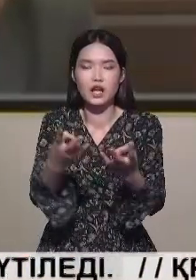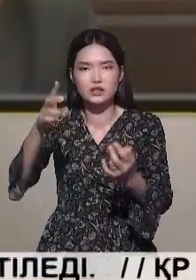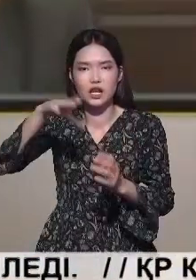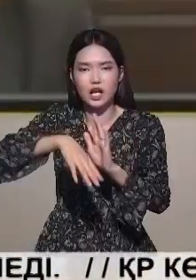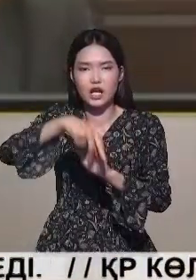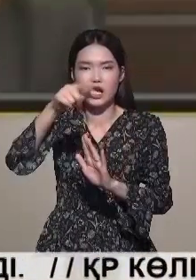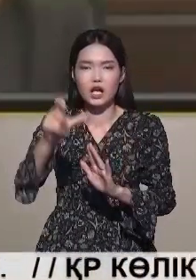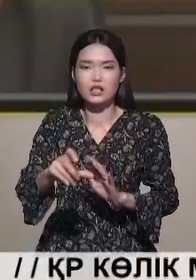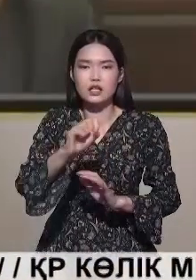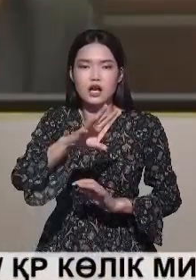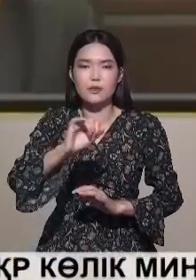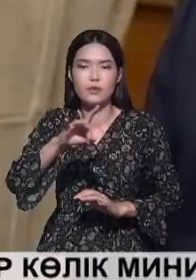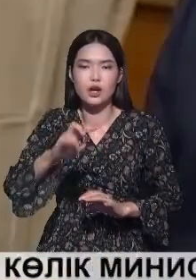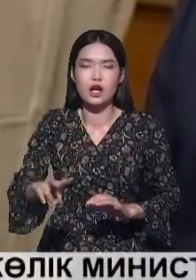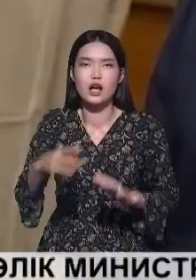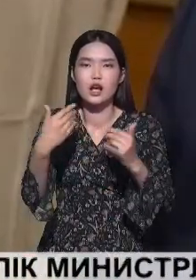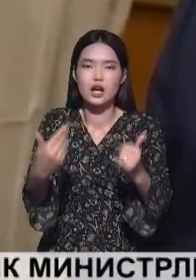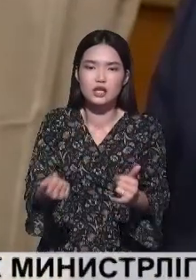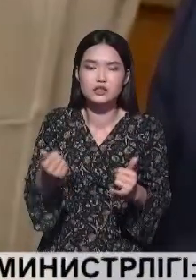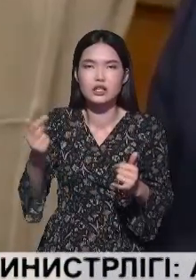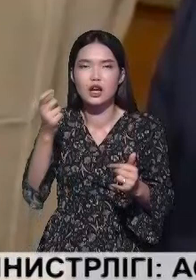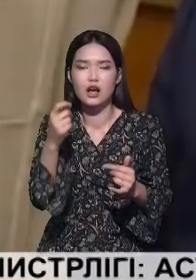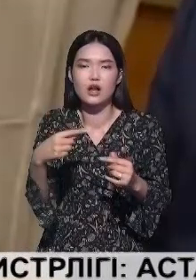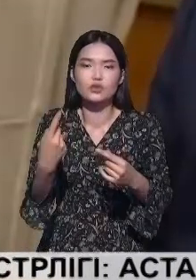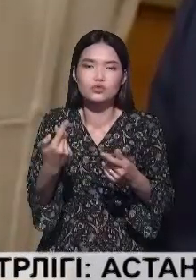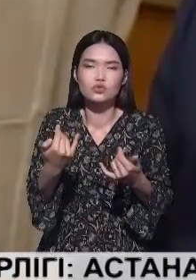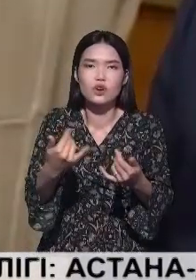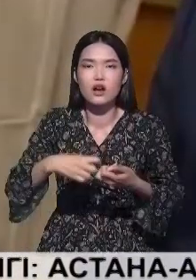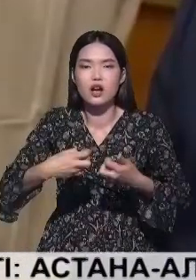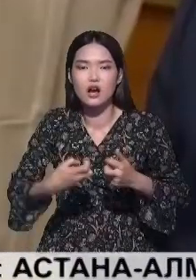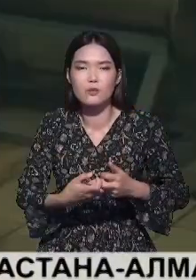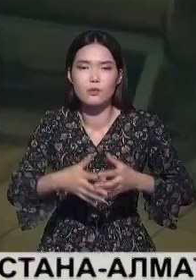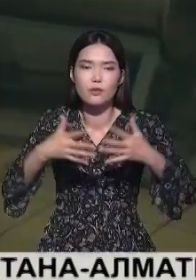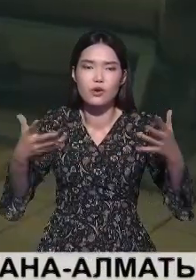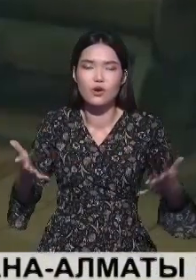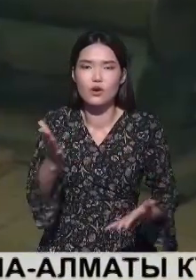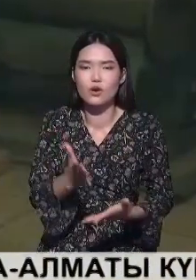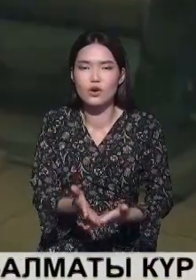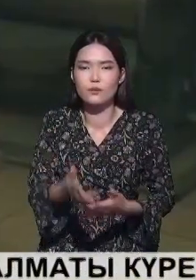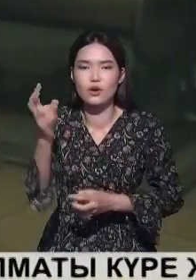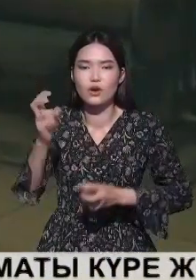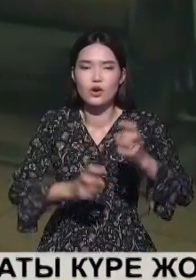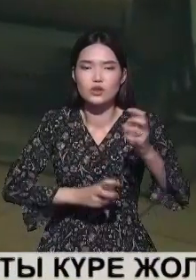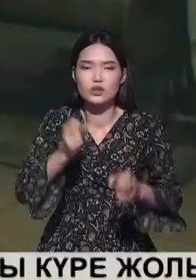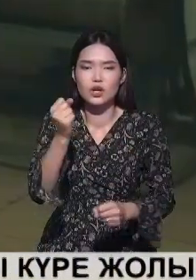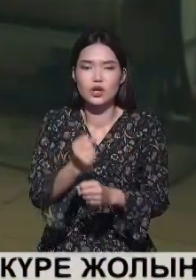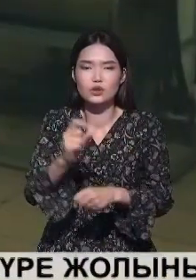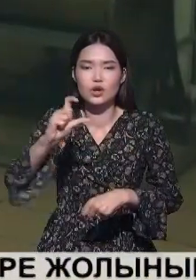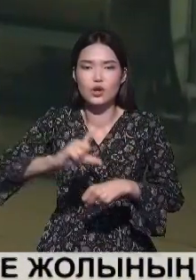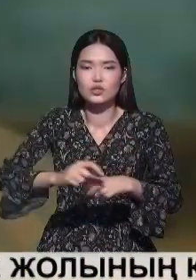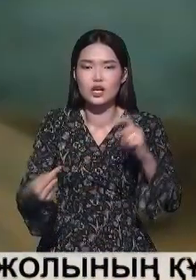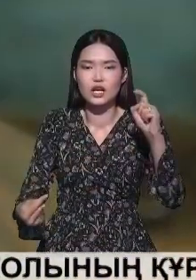Аманжол Әлтайдың да қабырғасын қайыстырып жүрген осы мәселе. Ол елде жылқы сүтін өңдейтін зауыт жоқ дейді. Көзге көрінетіні